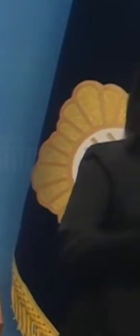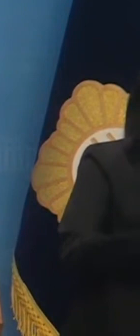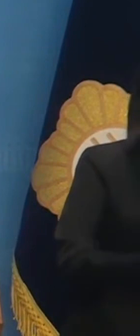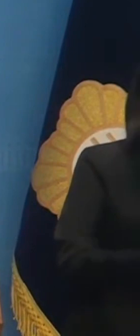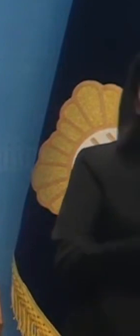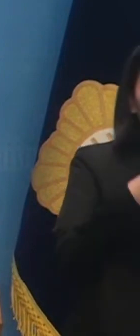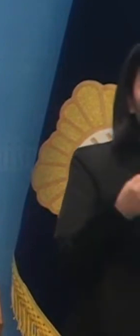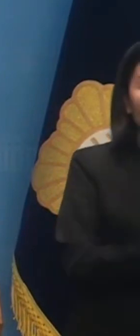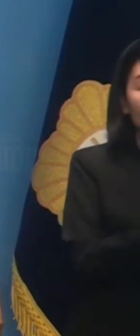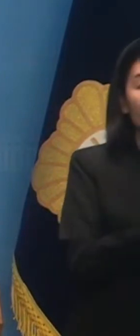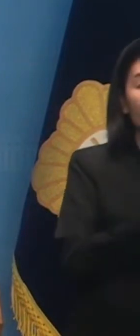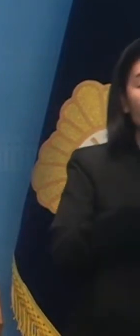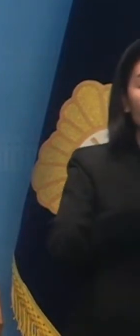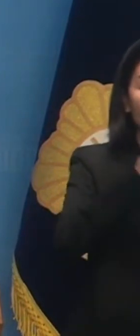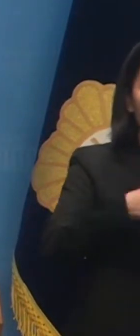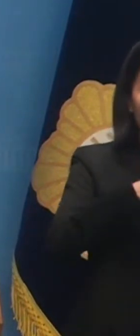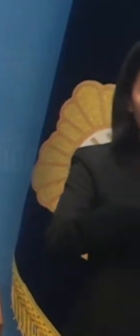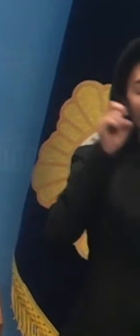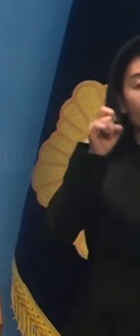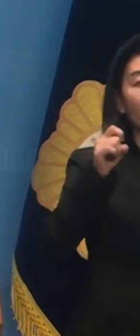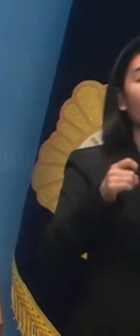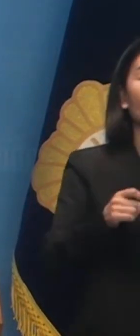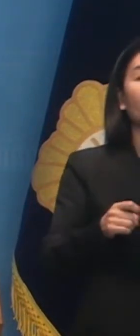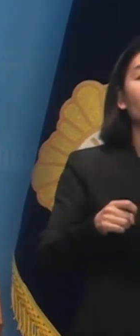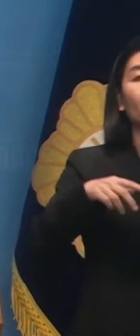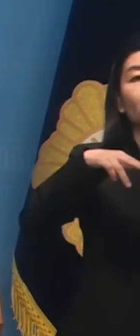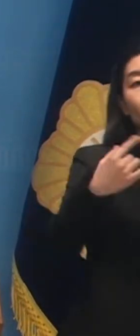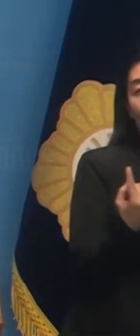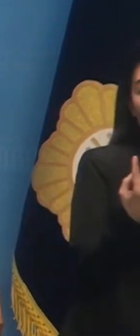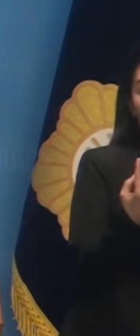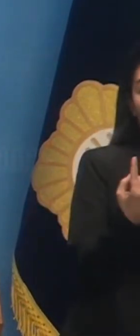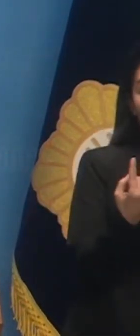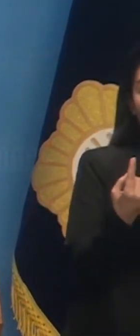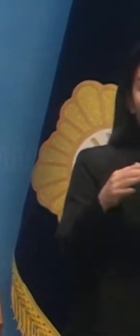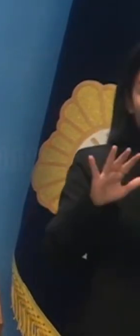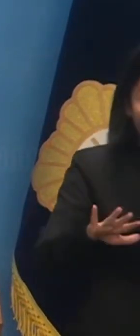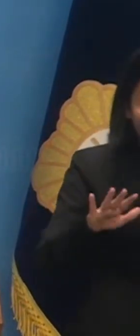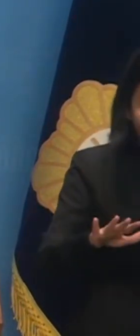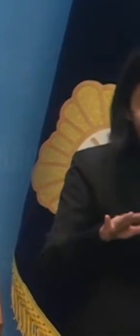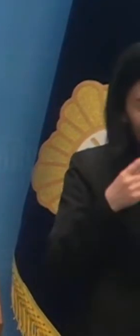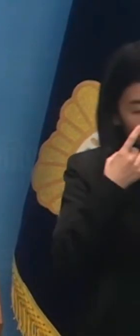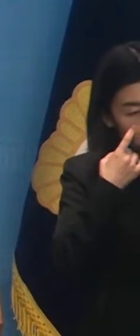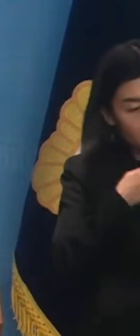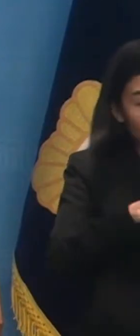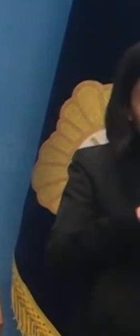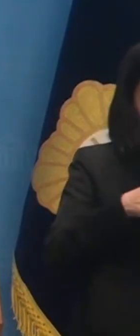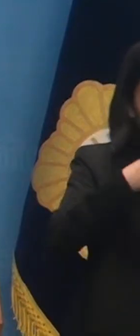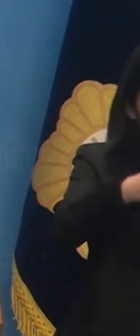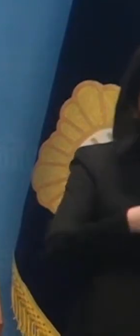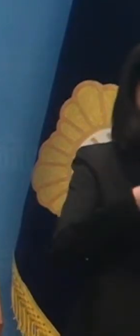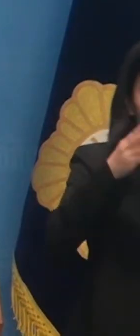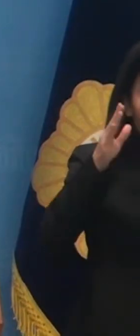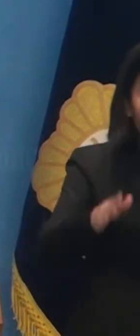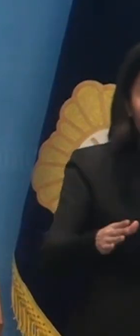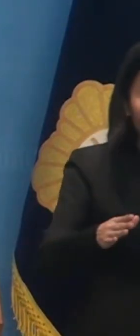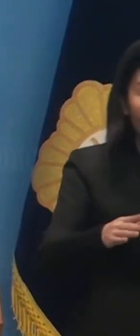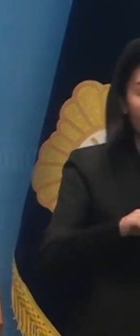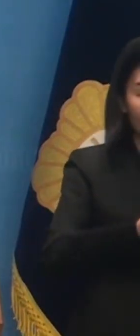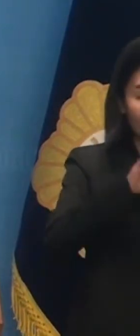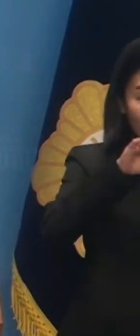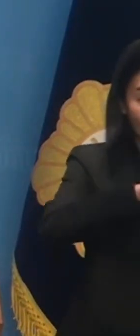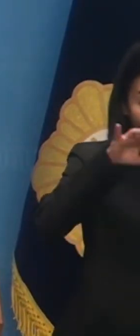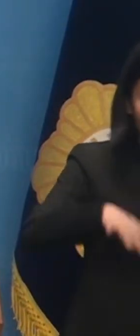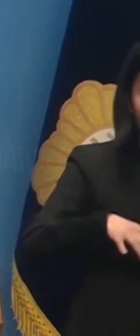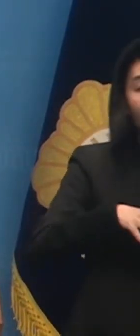품크를 낳았습니다. 올해 전망치까지 감안하면 3년 동안 예산 대비 100조 원이 넘는 세수